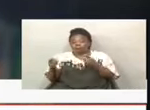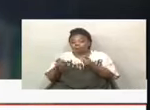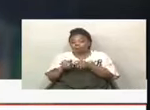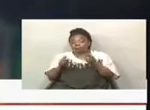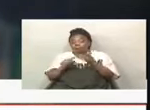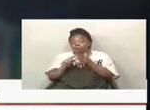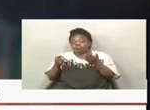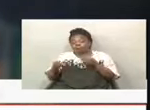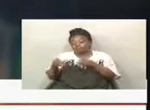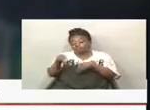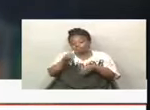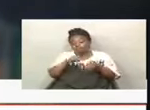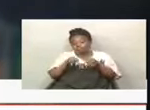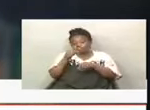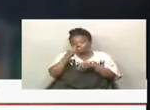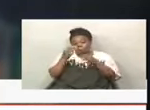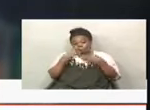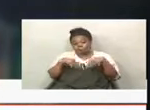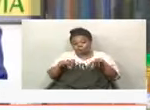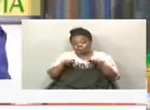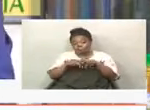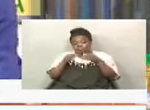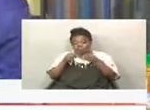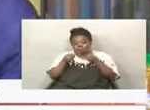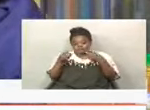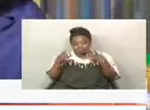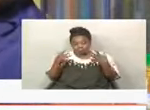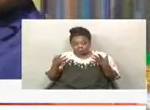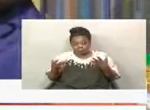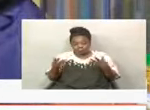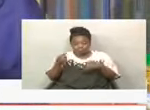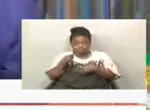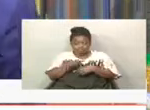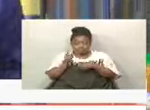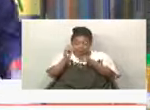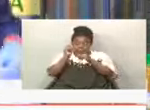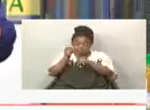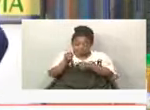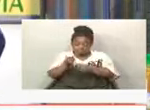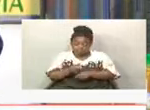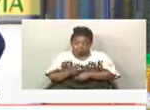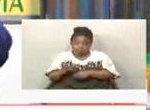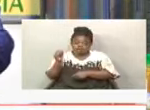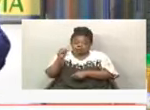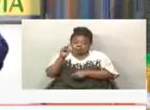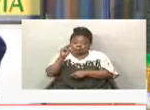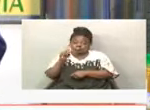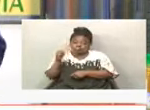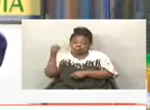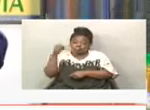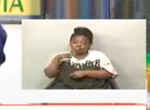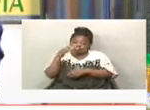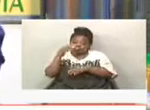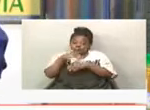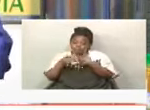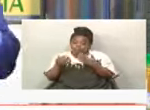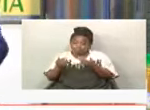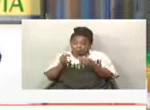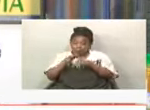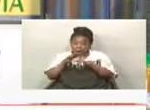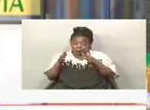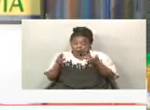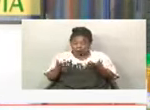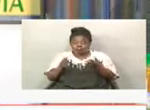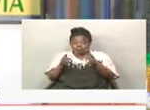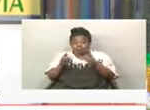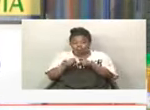mu kusiika mmere alimu emigaso egiwerako. N'olwekyo gwe omulimi wa sunflower sembera tugenda kuyiga okumukamula nga